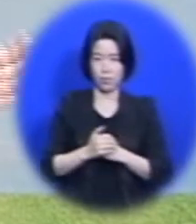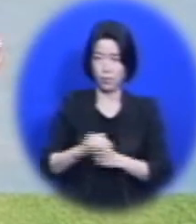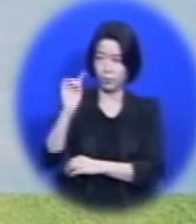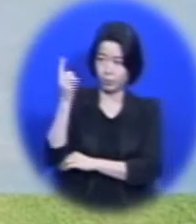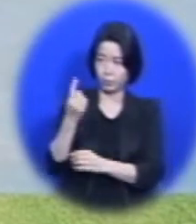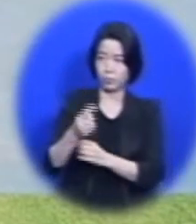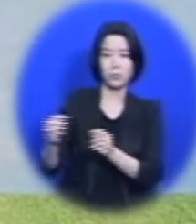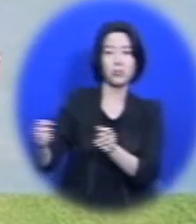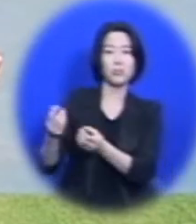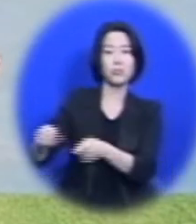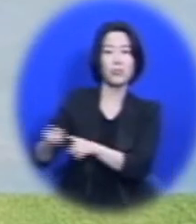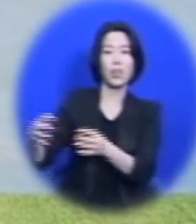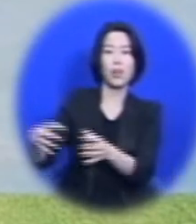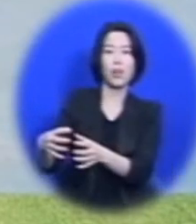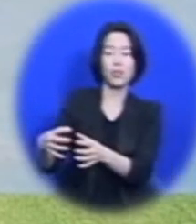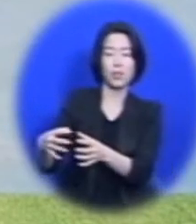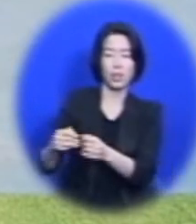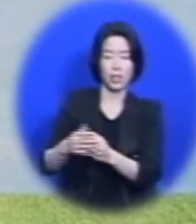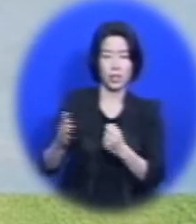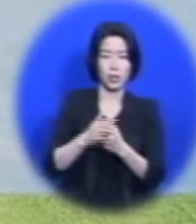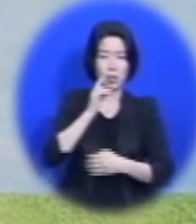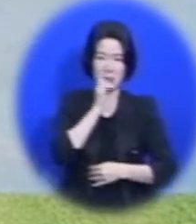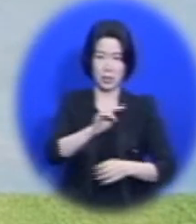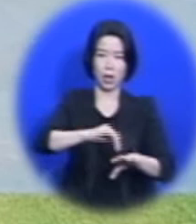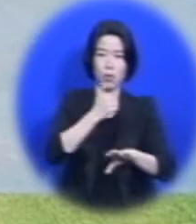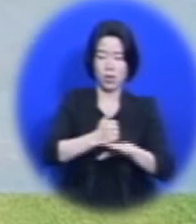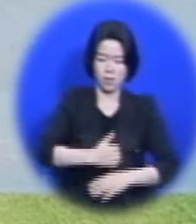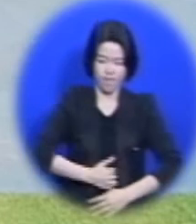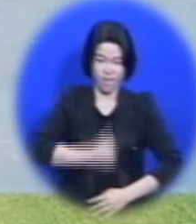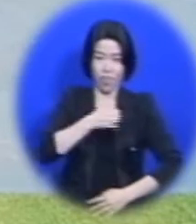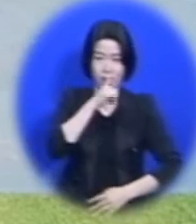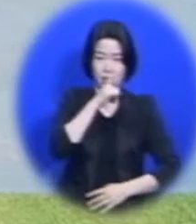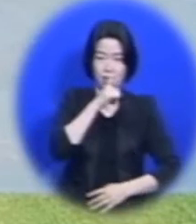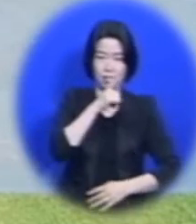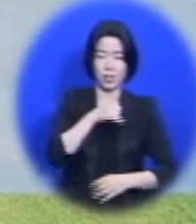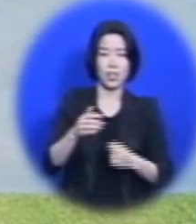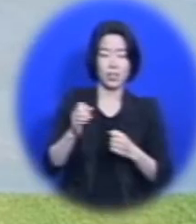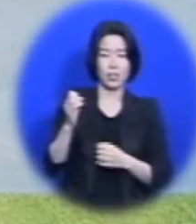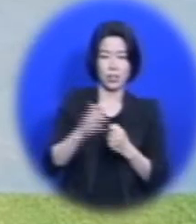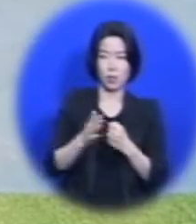다윗과 한편이라는 겁니다. 사울 왕이 얼마나 격분했는지, 그리고 이